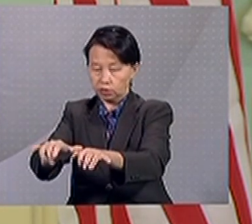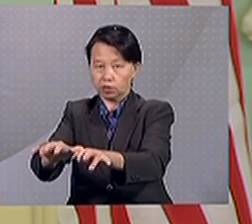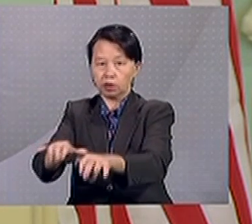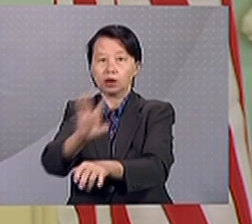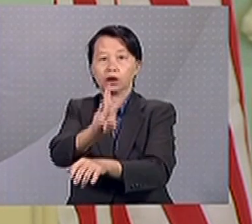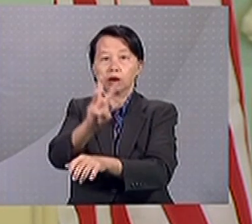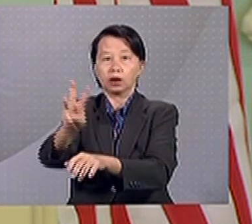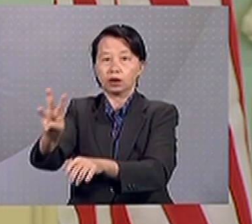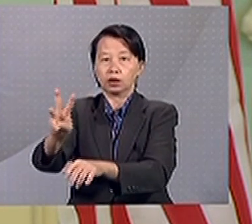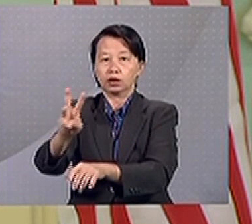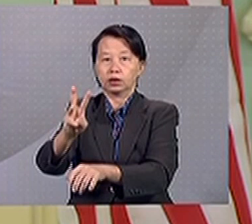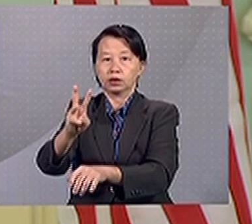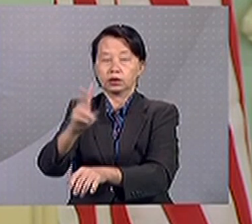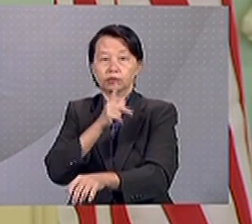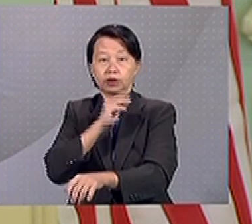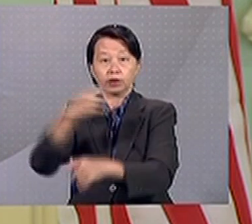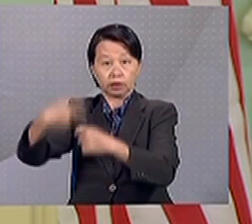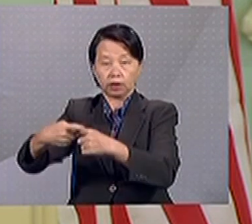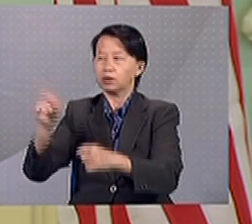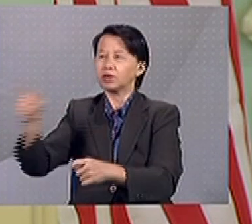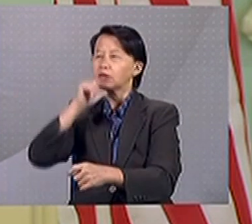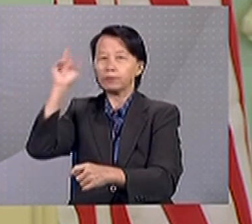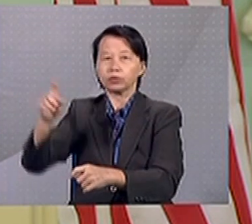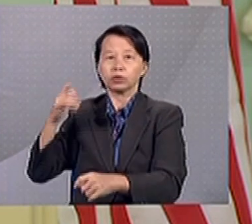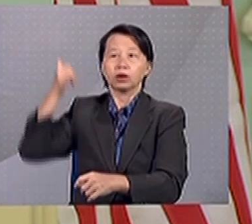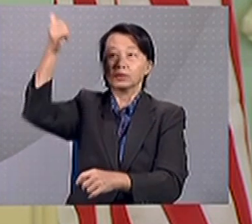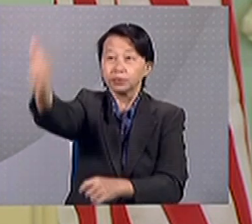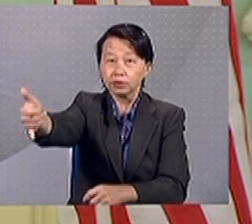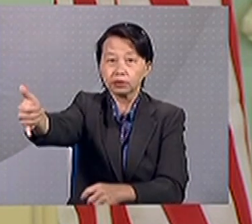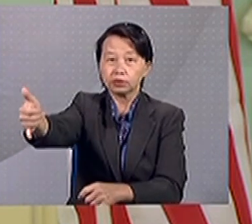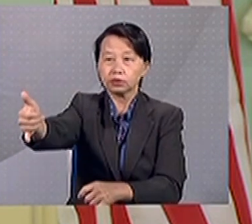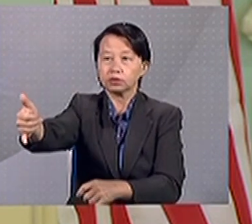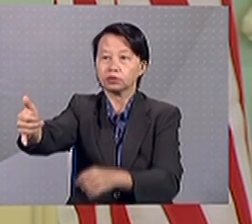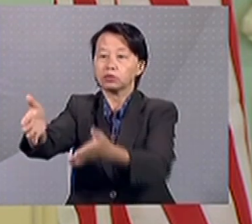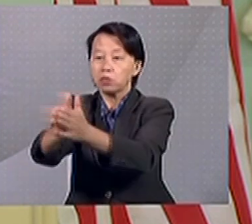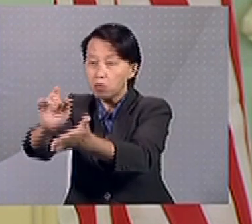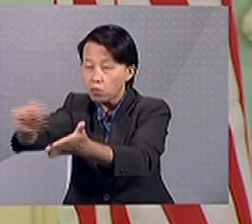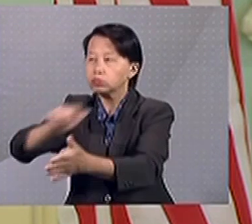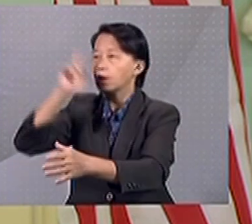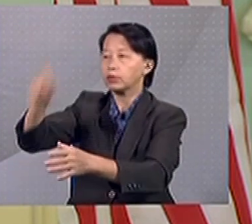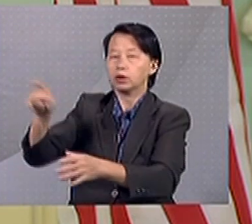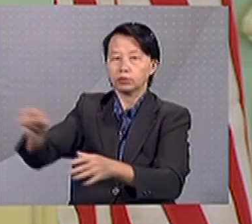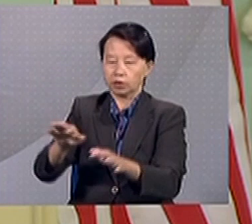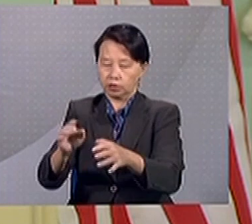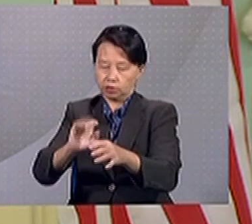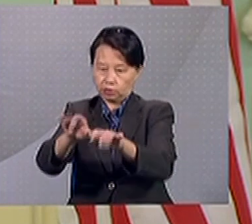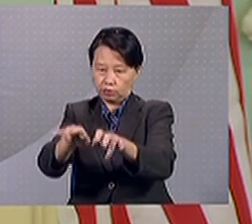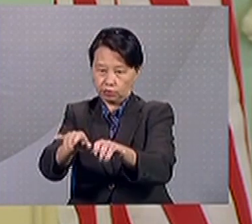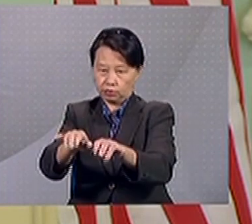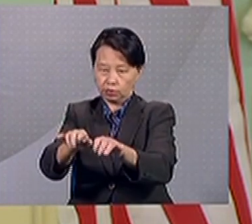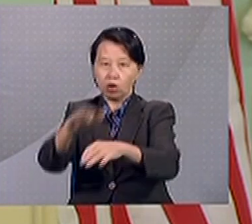sesawang kementerian yang berkaitan. Jadi mereka tak perlu pergi sendiri. Mereka hanya perlu mengisi borang